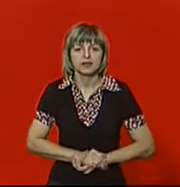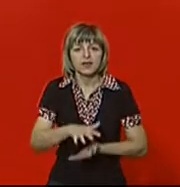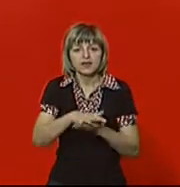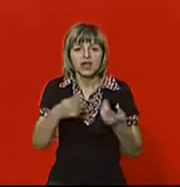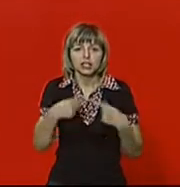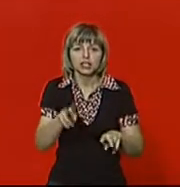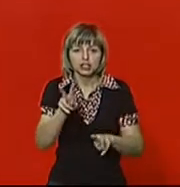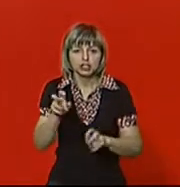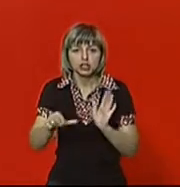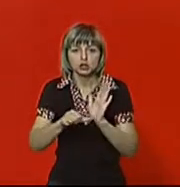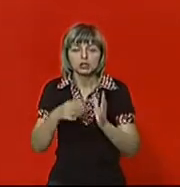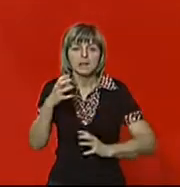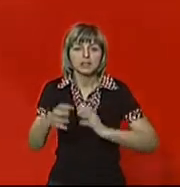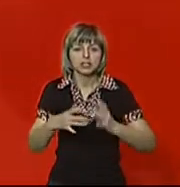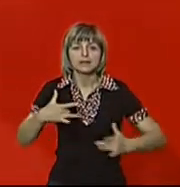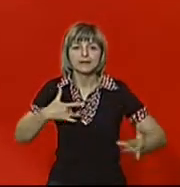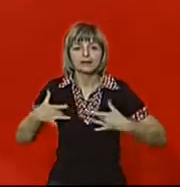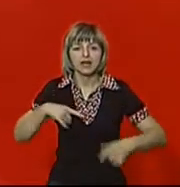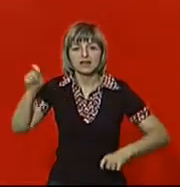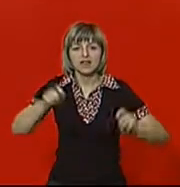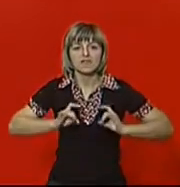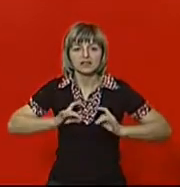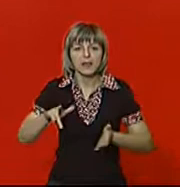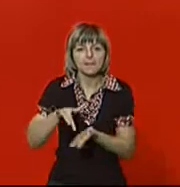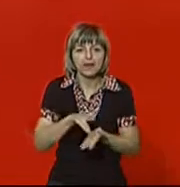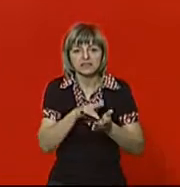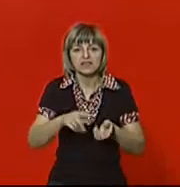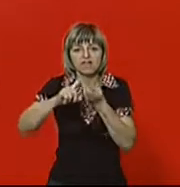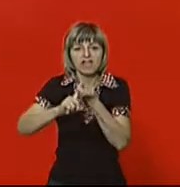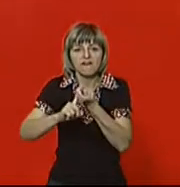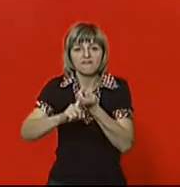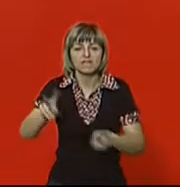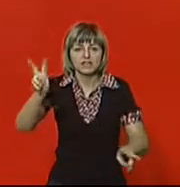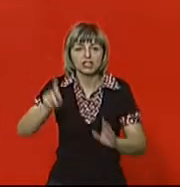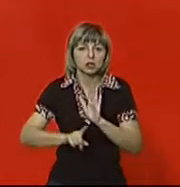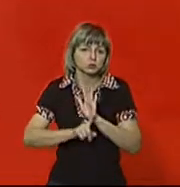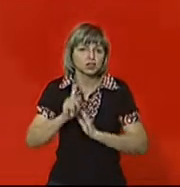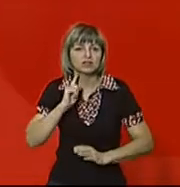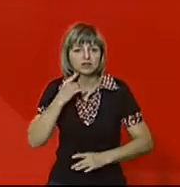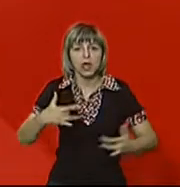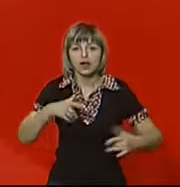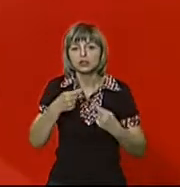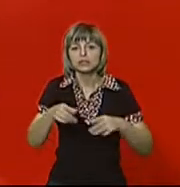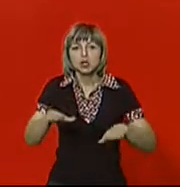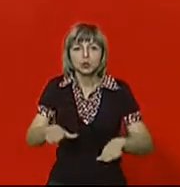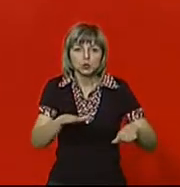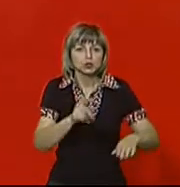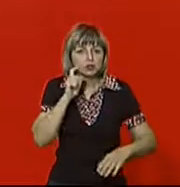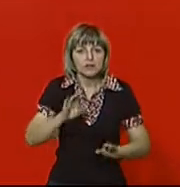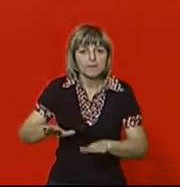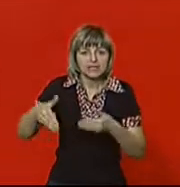Далі до інших тем. 6-й міжнародний театральний фестиваль «Мандрівний вішак» розпочався у Луцьку. Актори з різних куточків